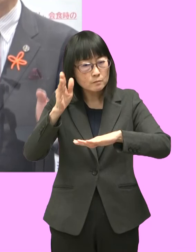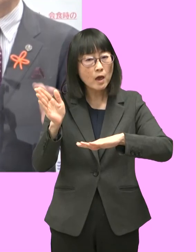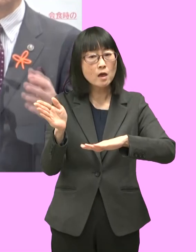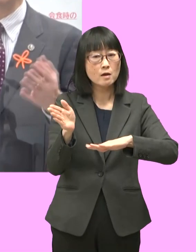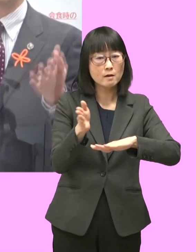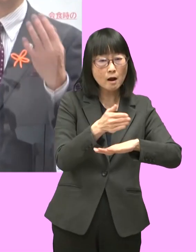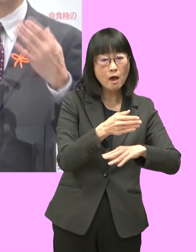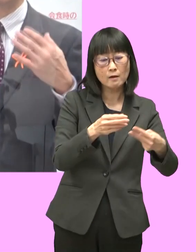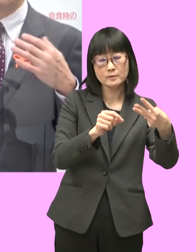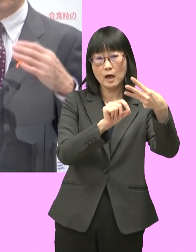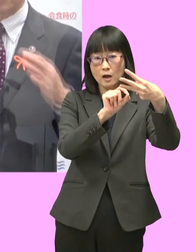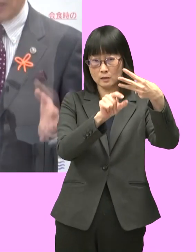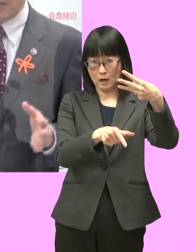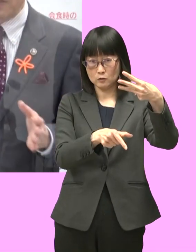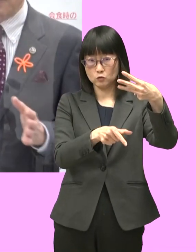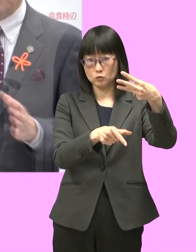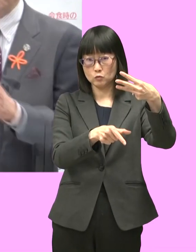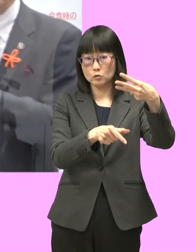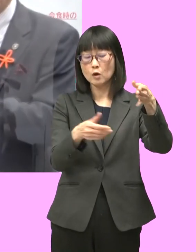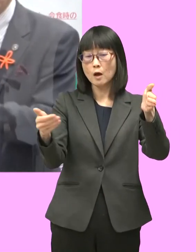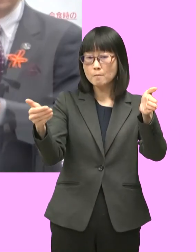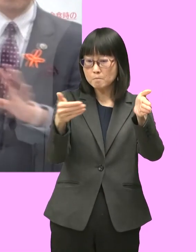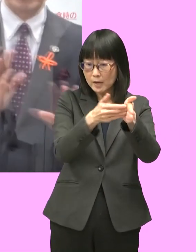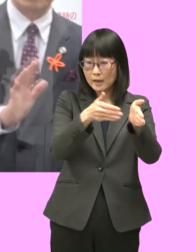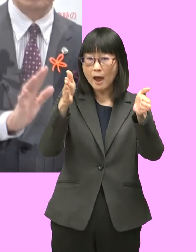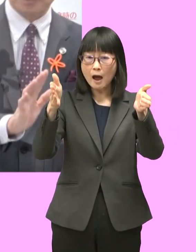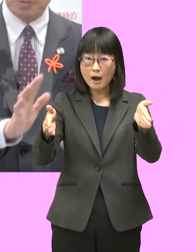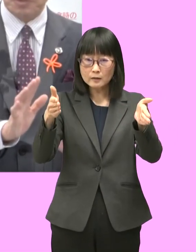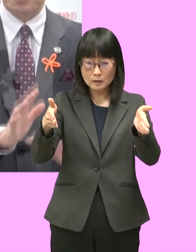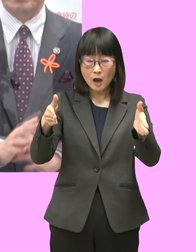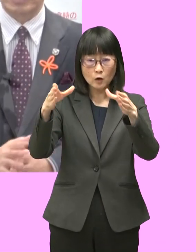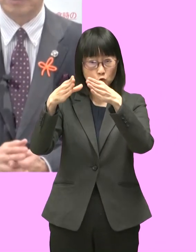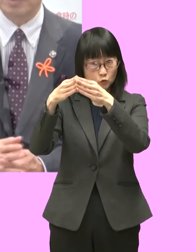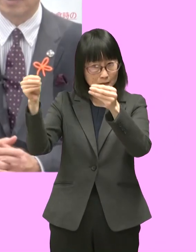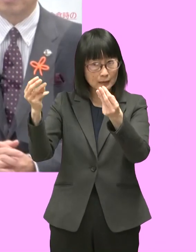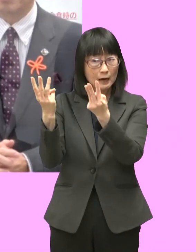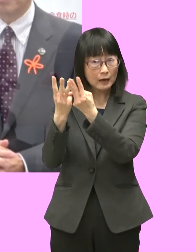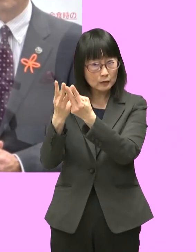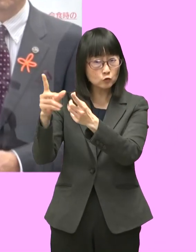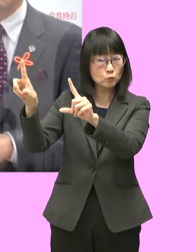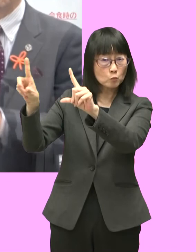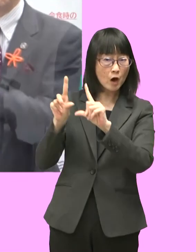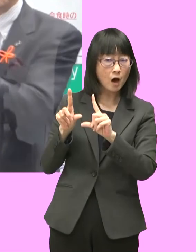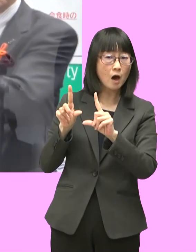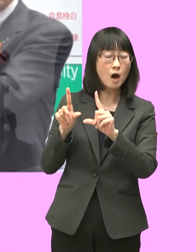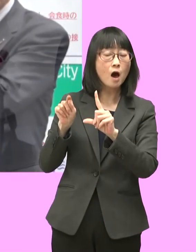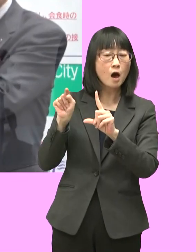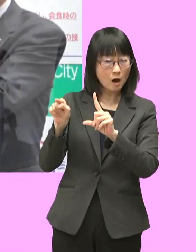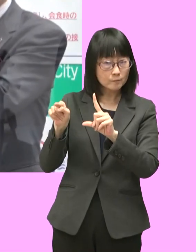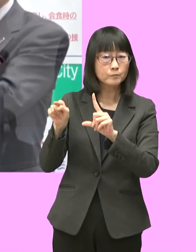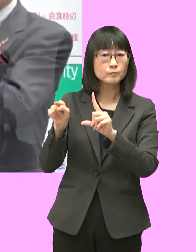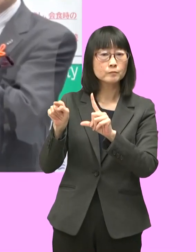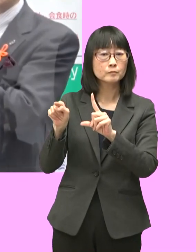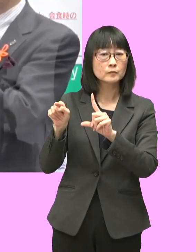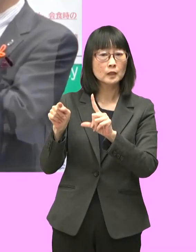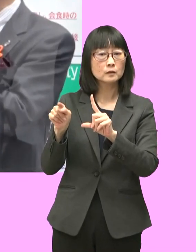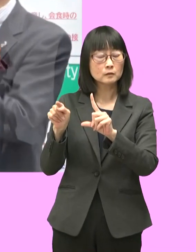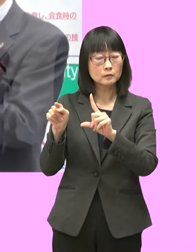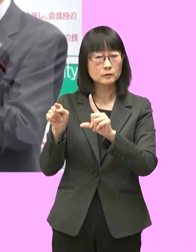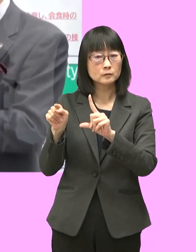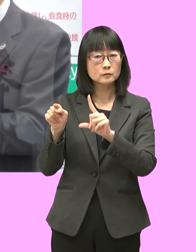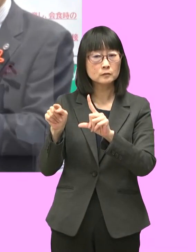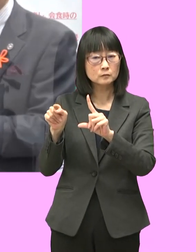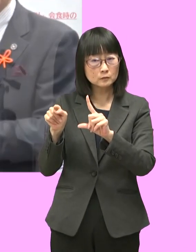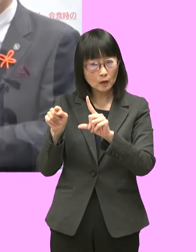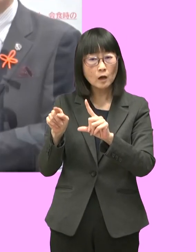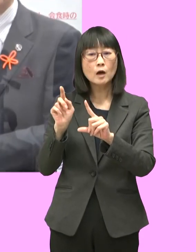それを打つ分としては一応来てて、それを今前倒しをするということなわけですね。でただ国からは前倒しで追加のもの